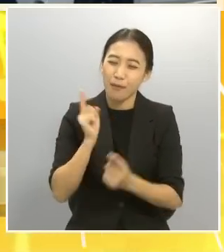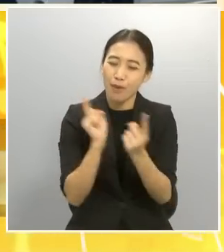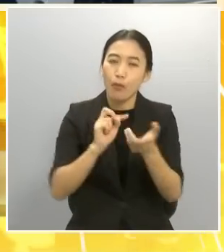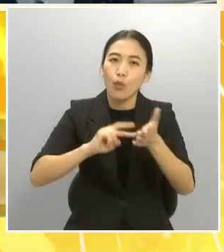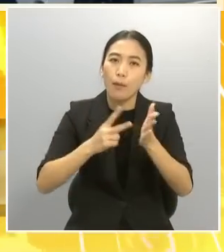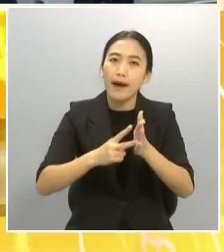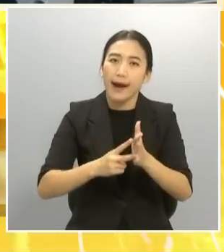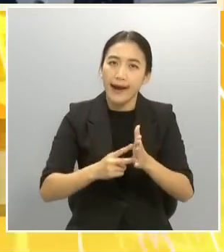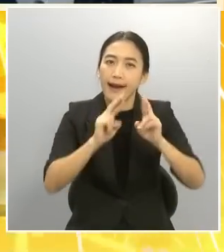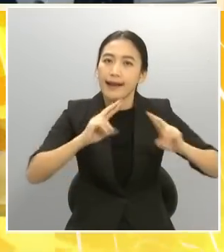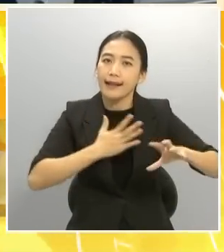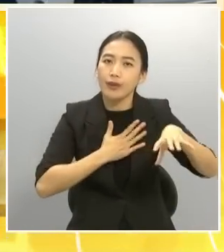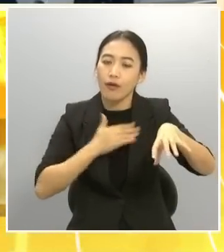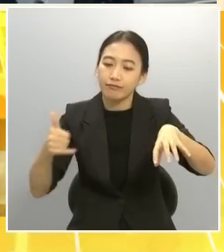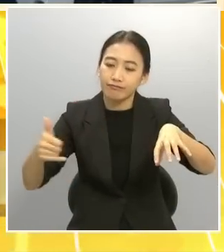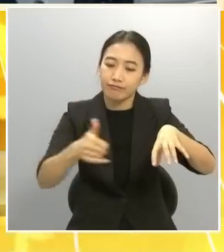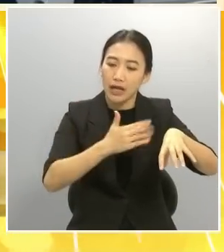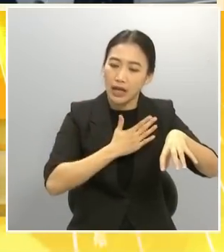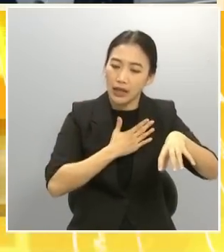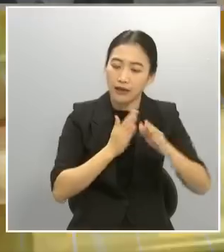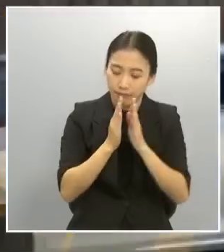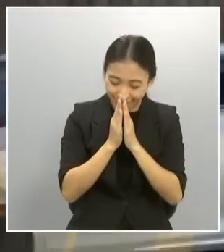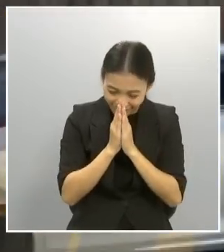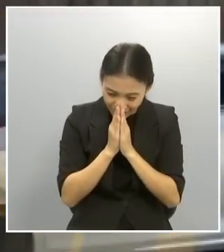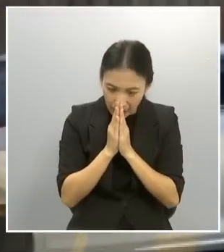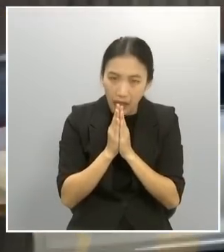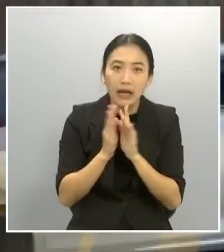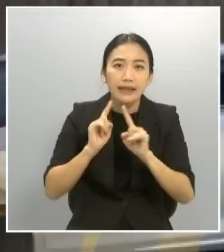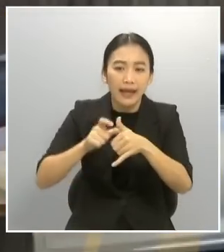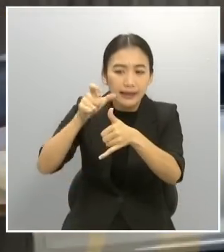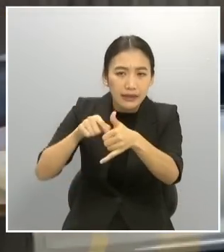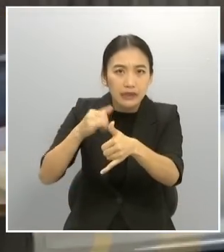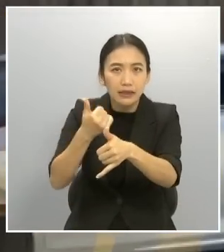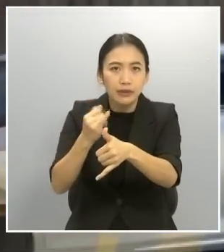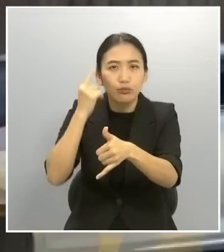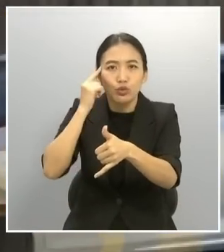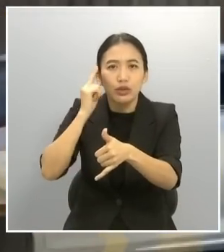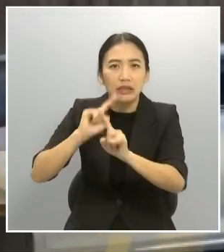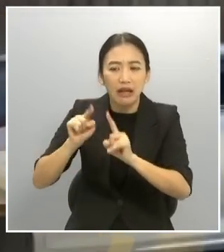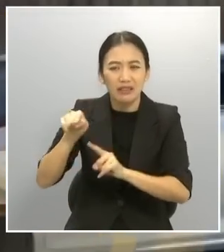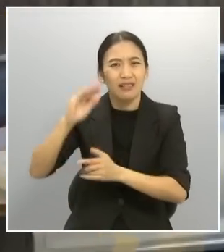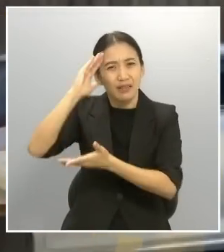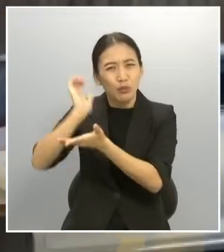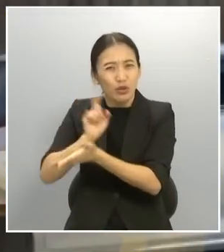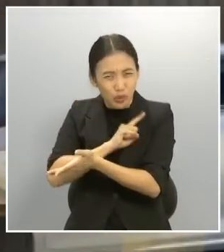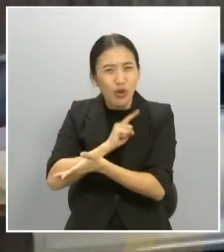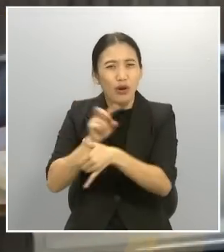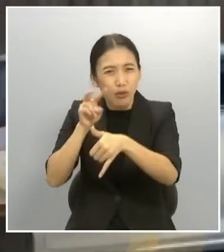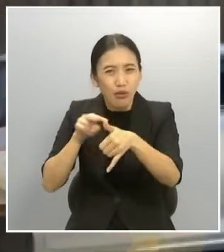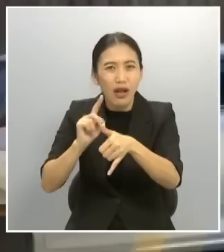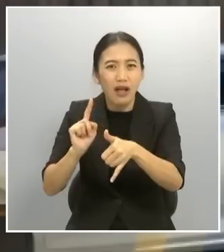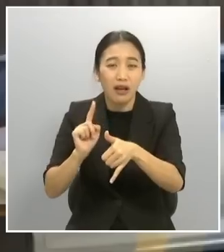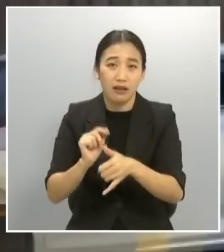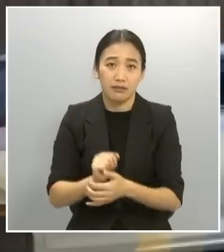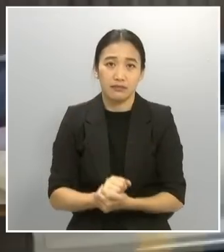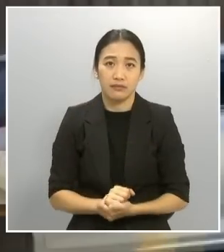ที่ลูกค้าเดินเข้ามาเพราะว่าเขาคือลูกค้า ท่านผู้ชมอ่ะเดี๋ยวตามกันดูต่อเดี๋ยวดูว่าจะชี้แจ